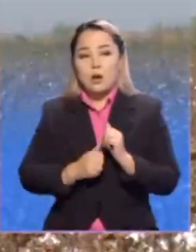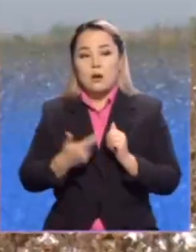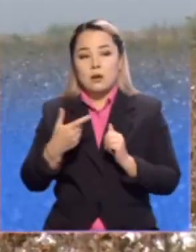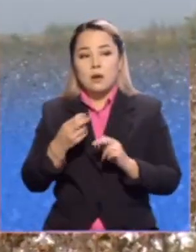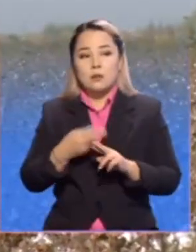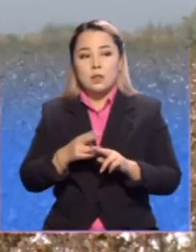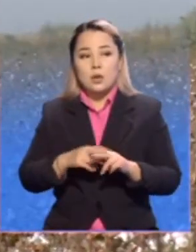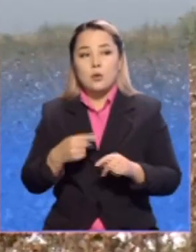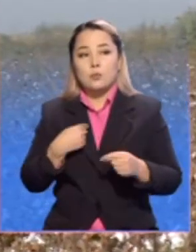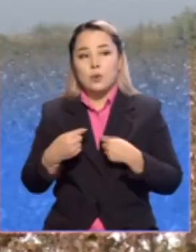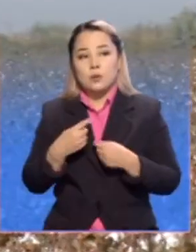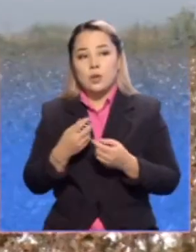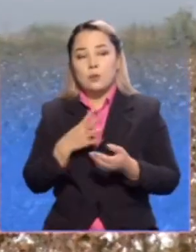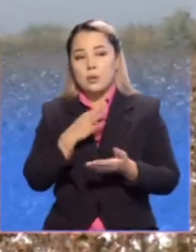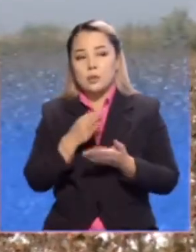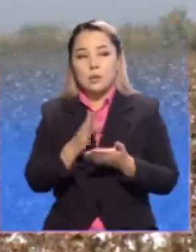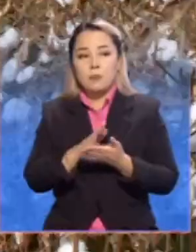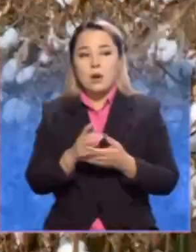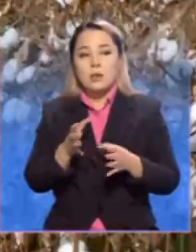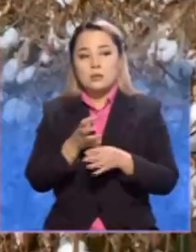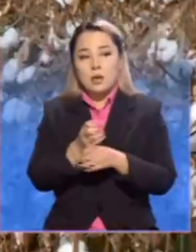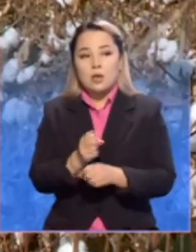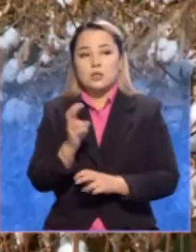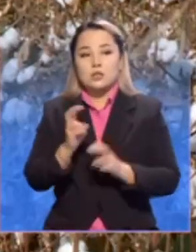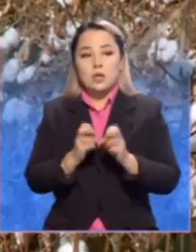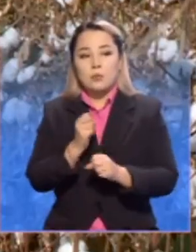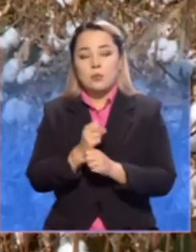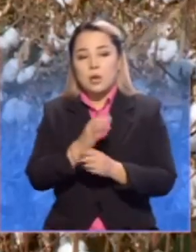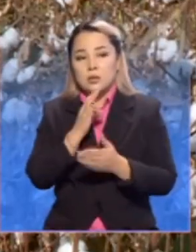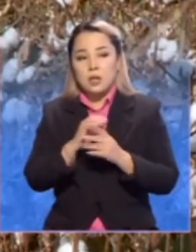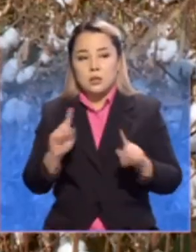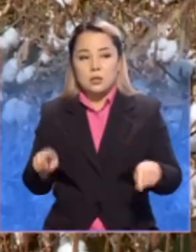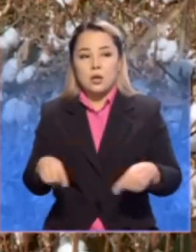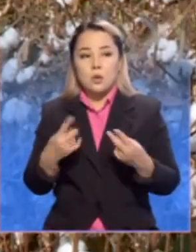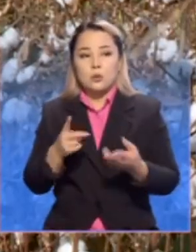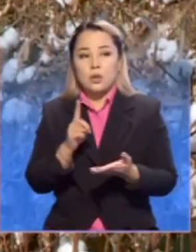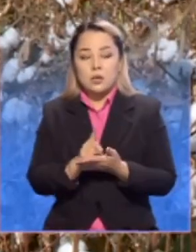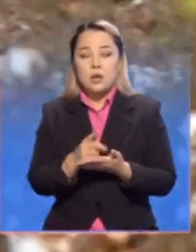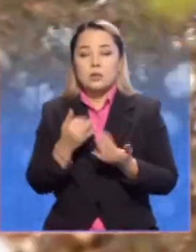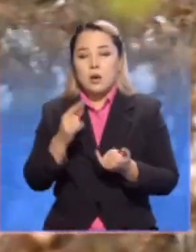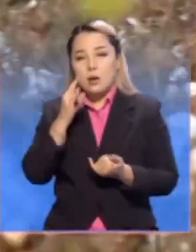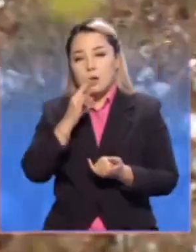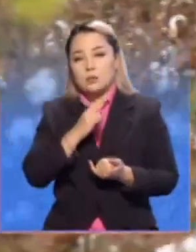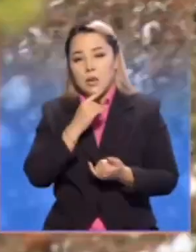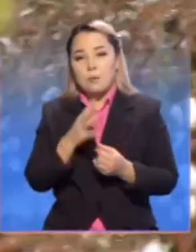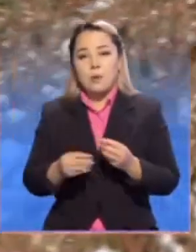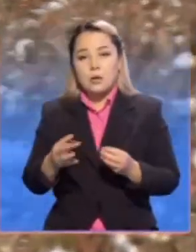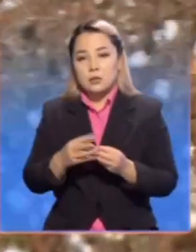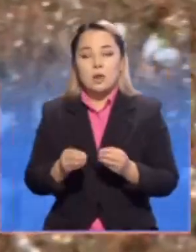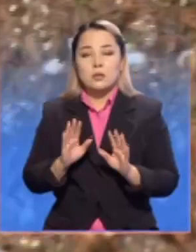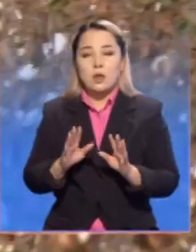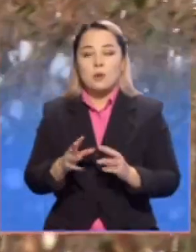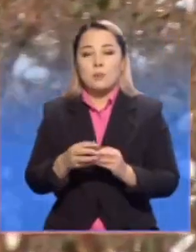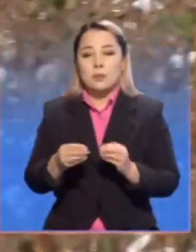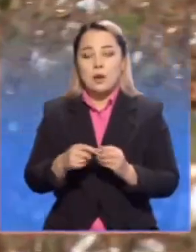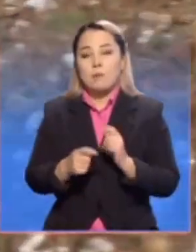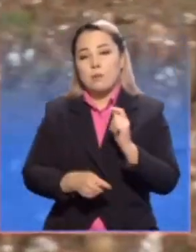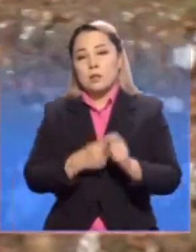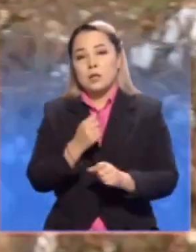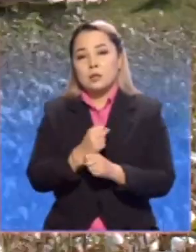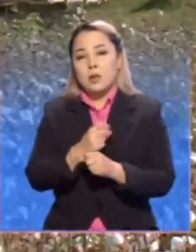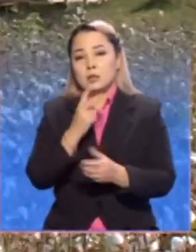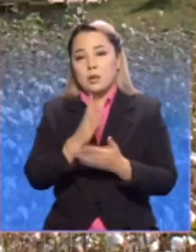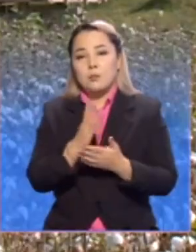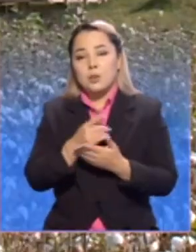шығын көлемі азаяды. Бұл саланы дамыту үшін жеңіл өнеркәсіпті де өркендету керек. Қазір Қазақстанда мақта мата ғана шығарылады.